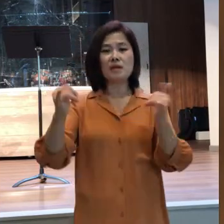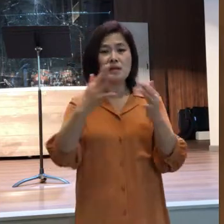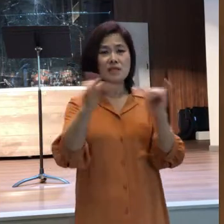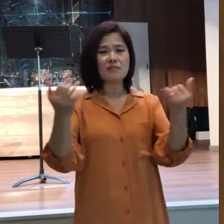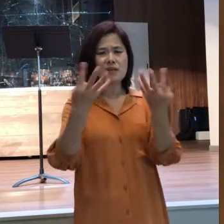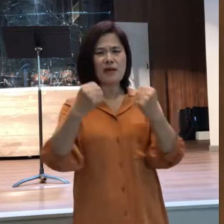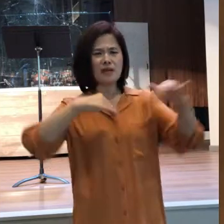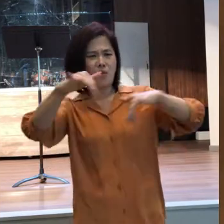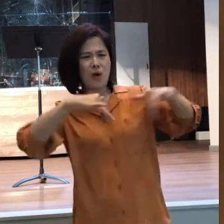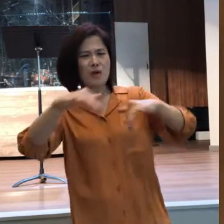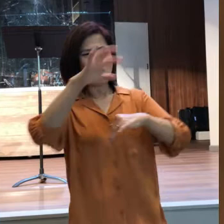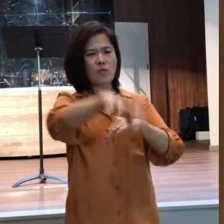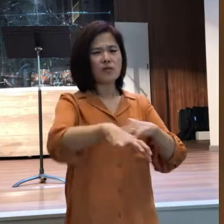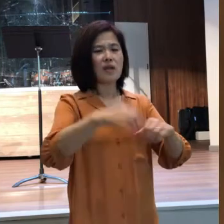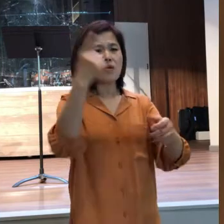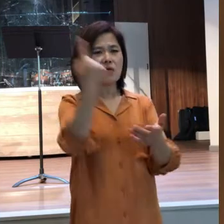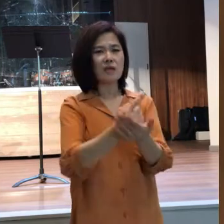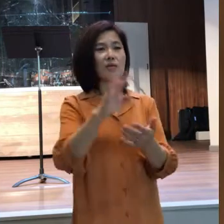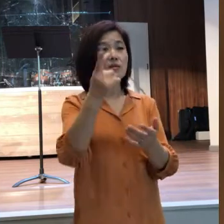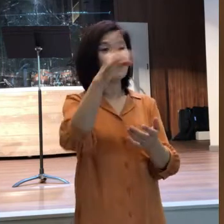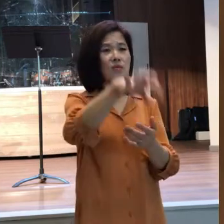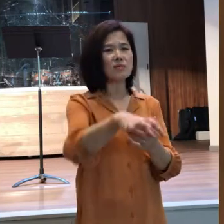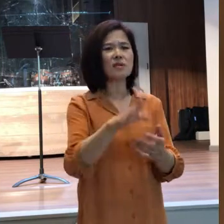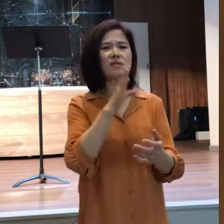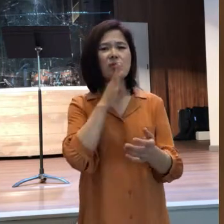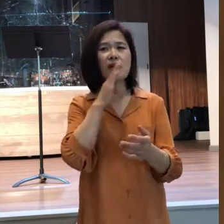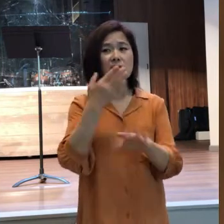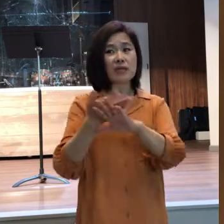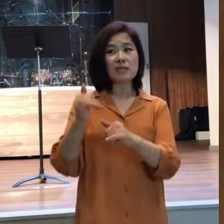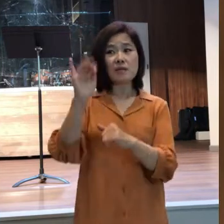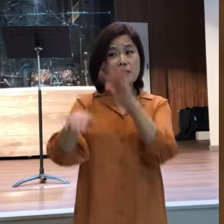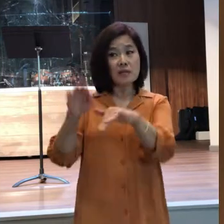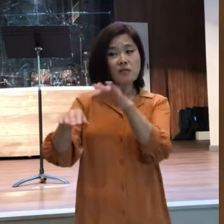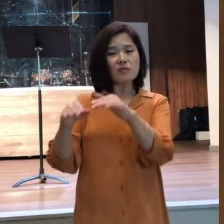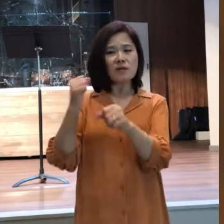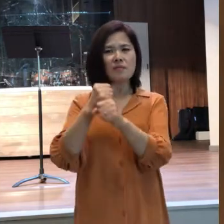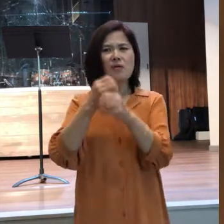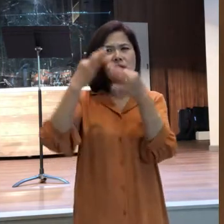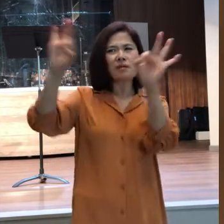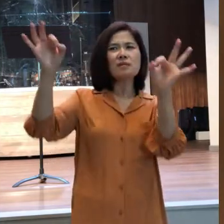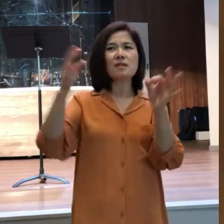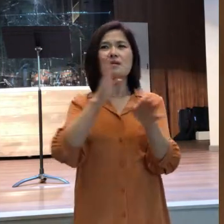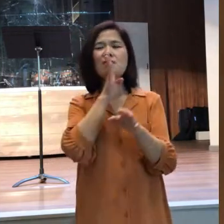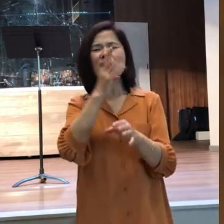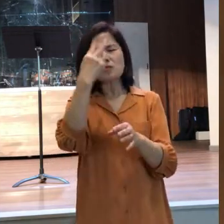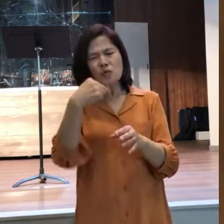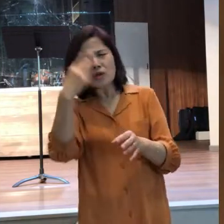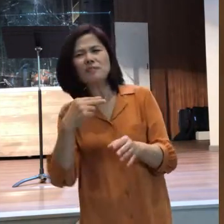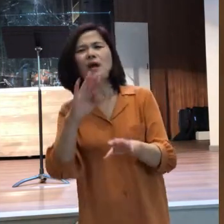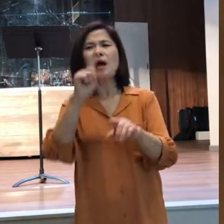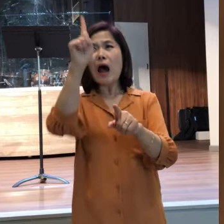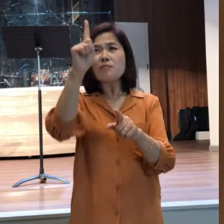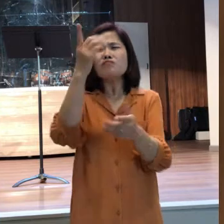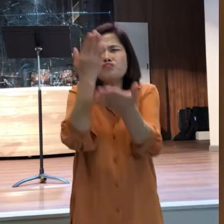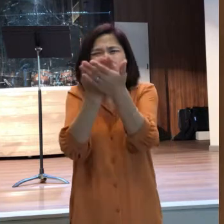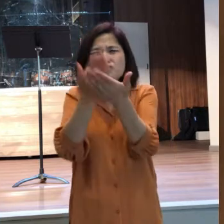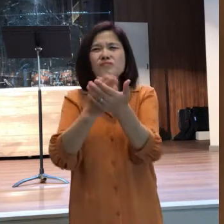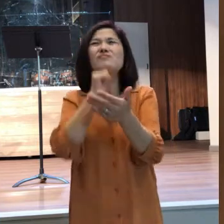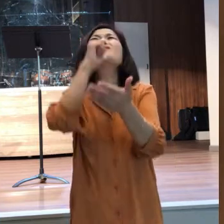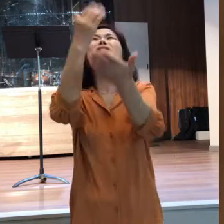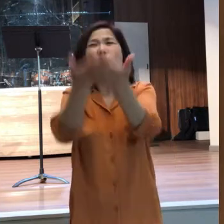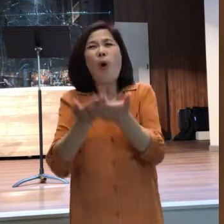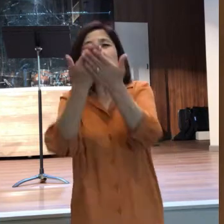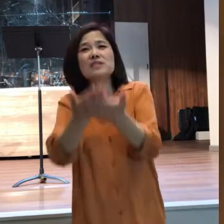많이 오가는 도로에까지 나왔고 그곳에서 발자국 소리만 나면 외쳐댔습니다. 앞 못 보는 소경입니다. 한 푼만